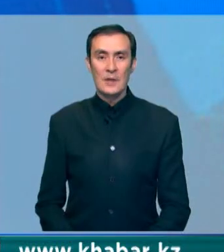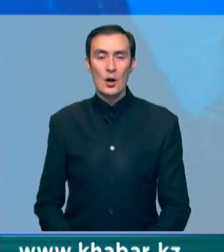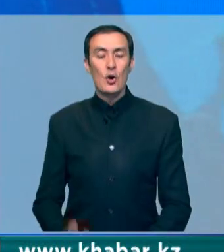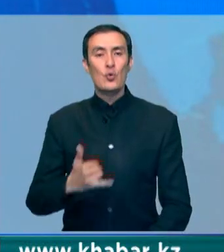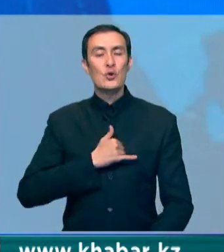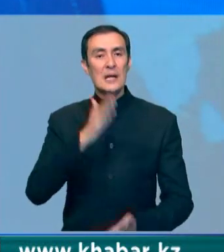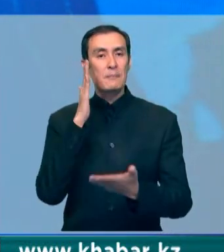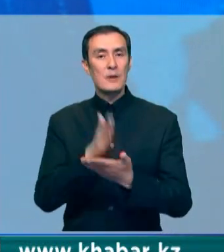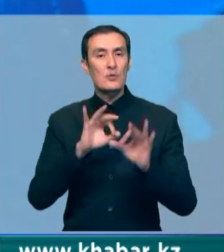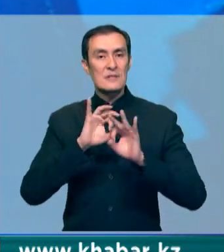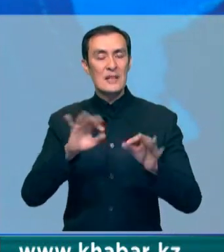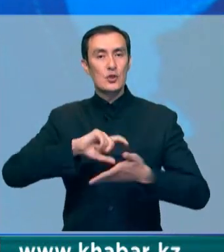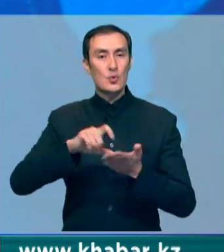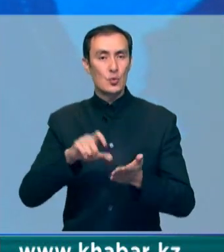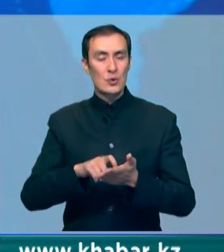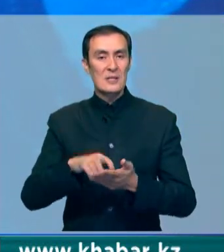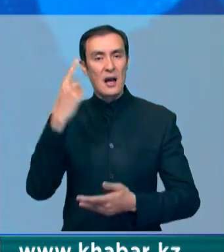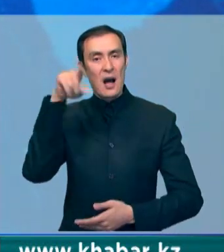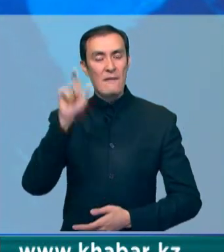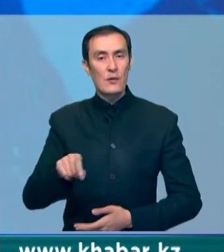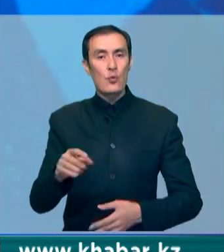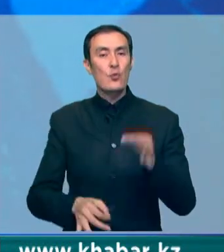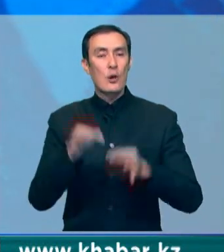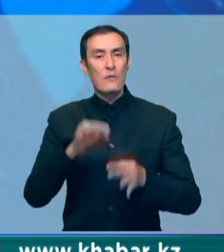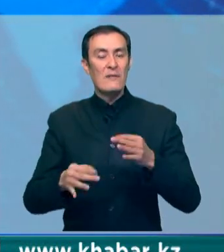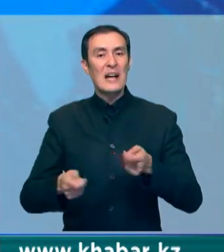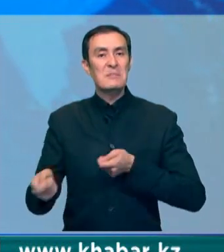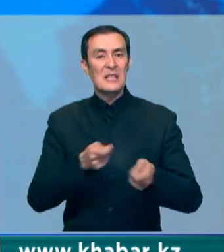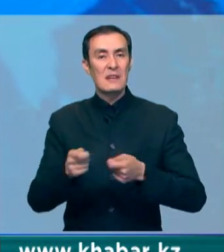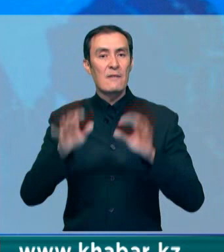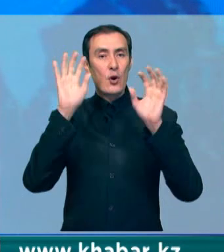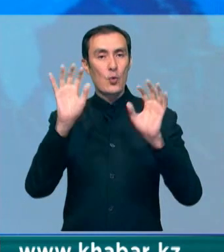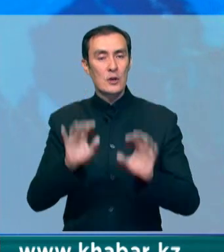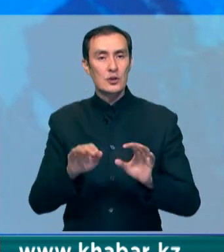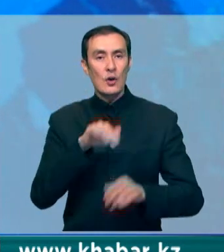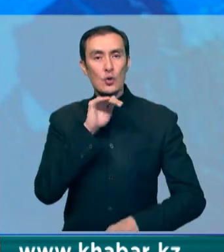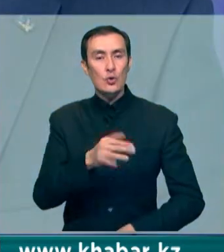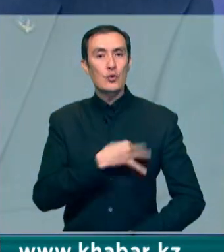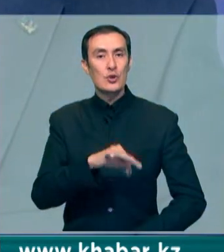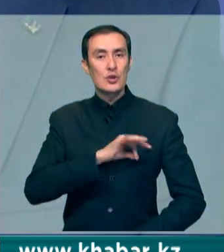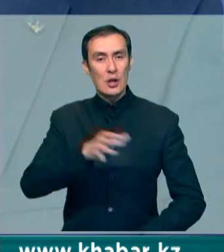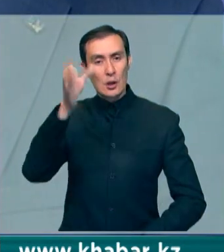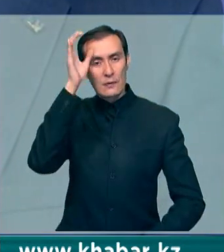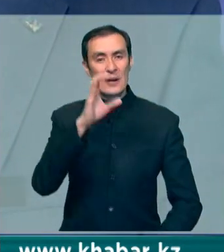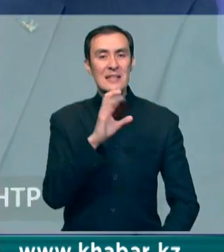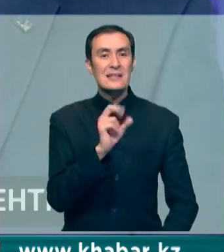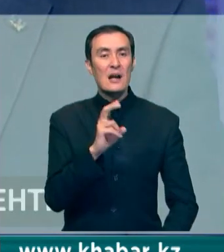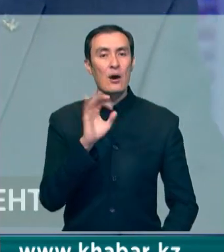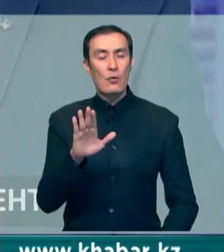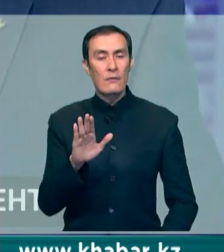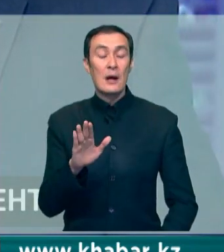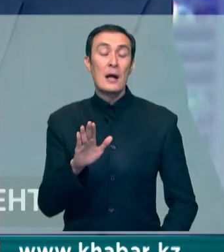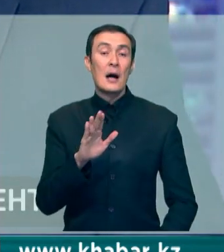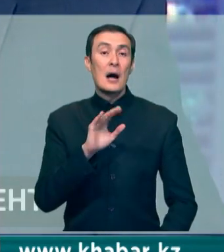у нас на прямой связи со студией один из авторов уголовного административного кодекса доктор юридических наук айдар counts как of a